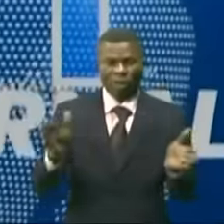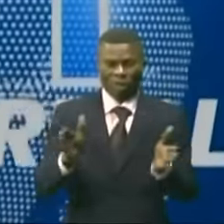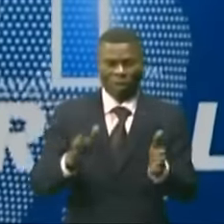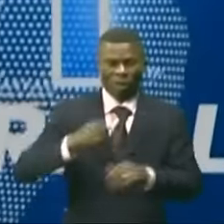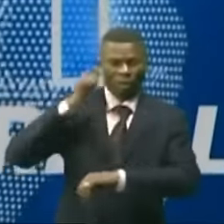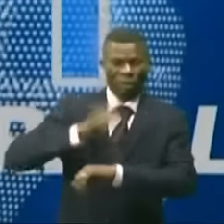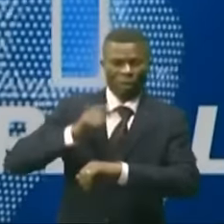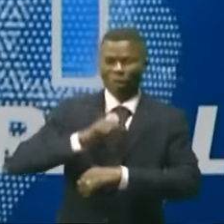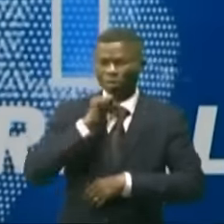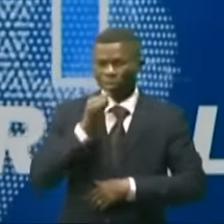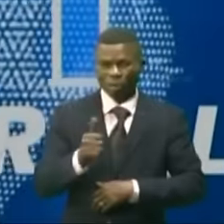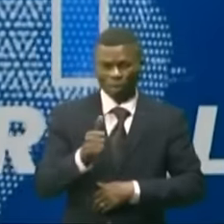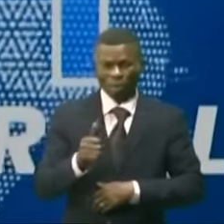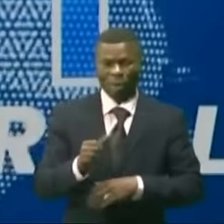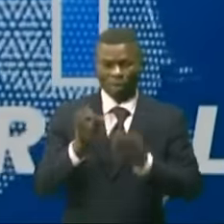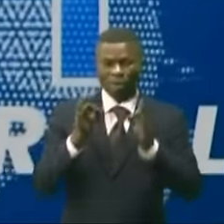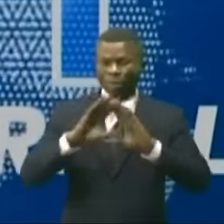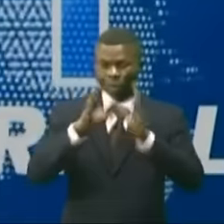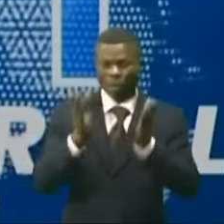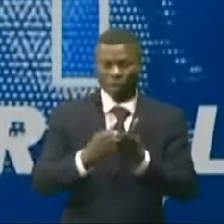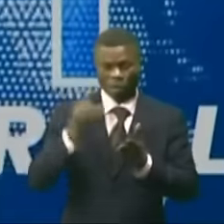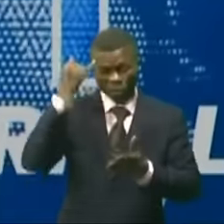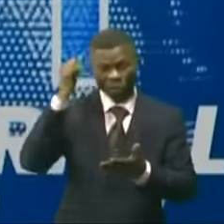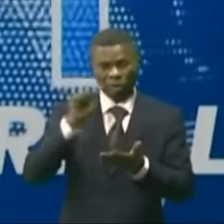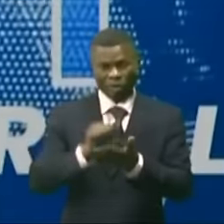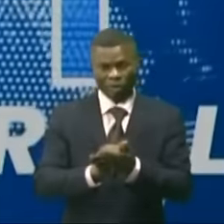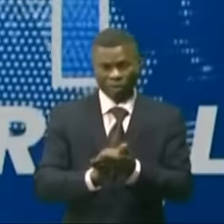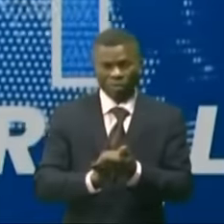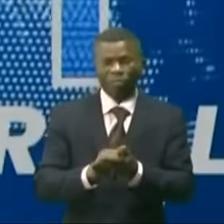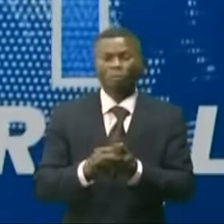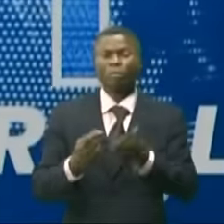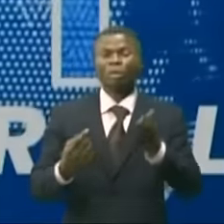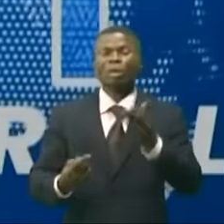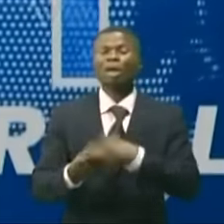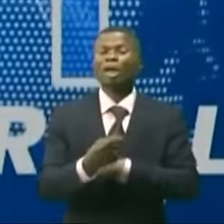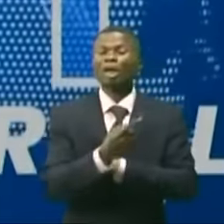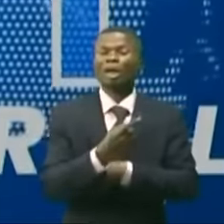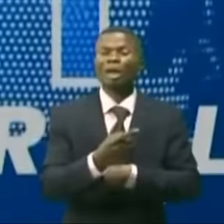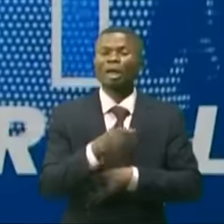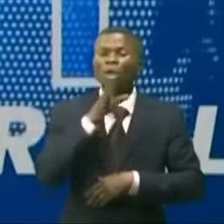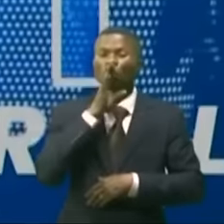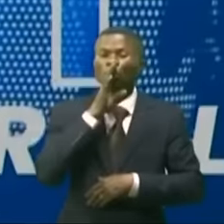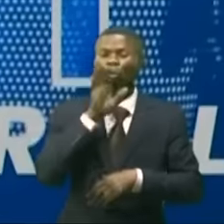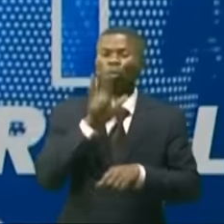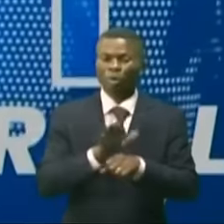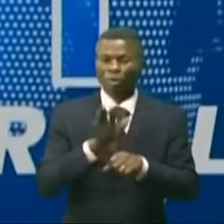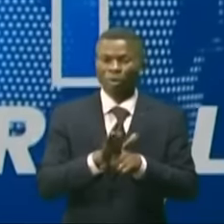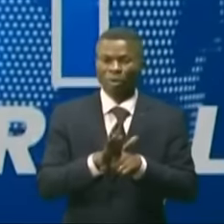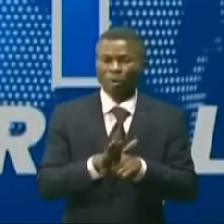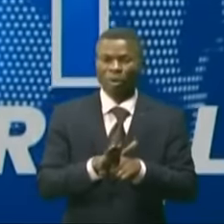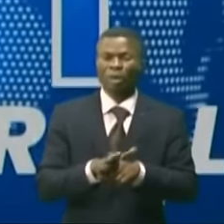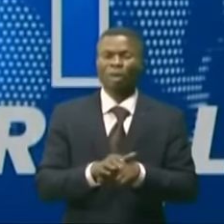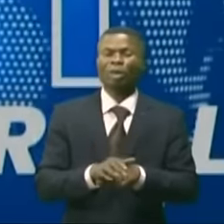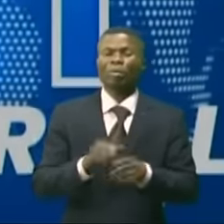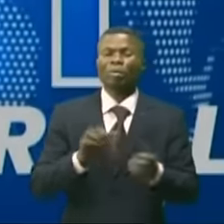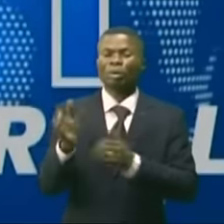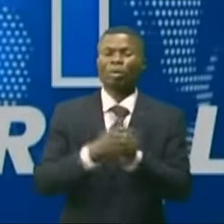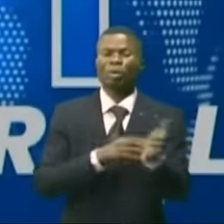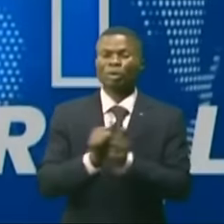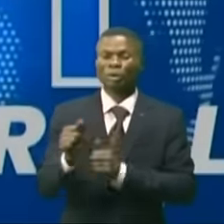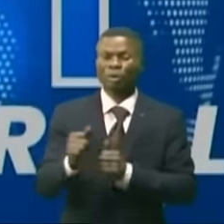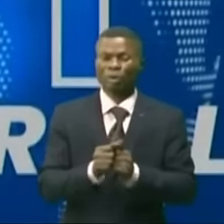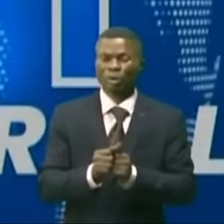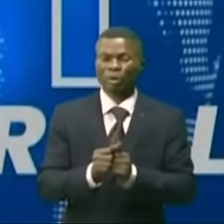de l'Office tout en opinant que les dénonciations sont aussi un mode de sisine pour